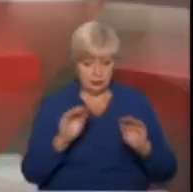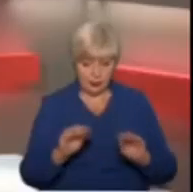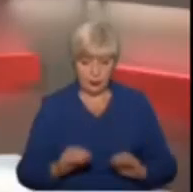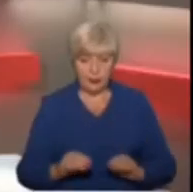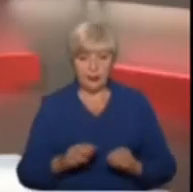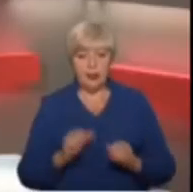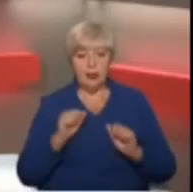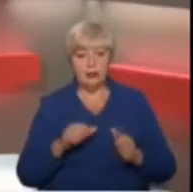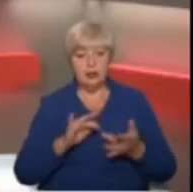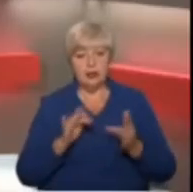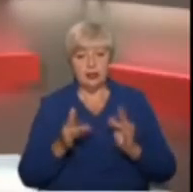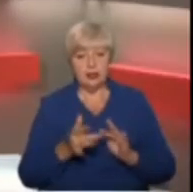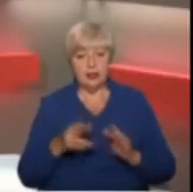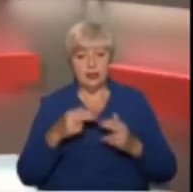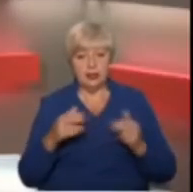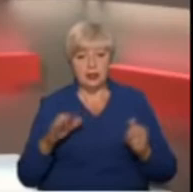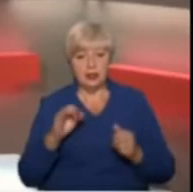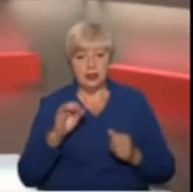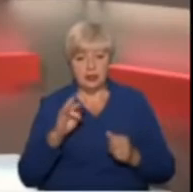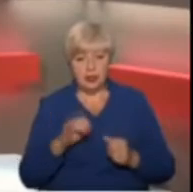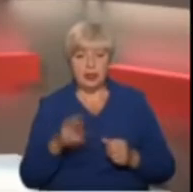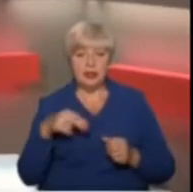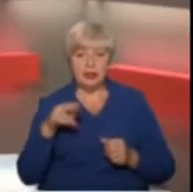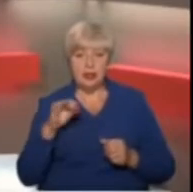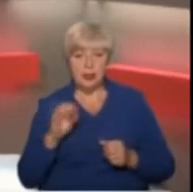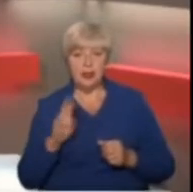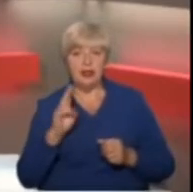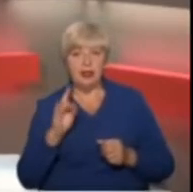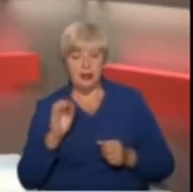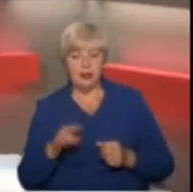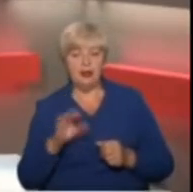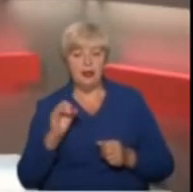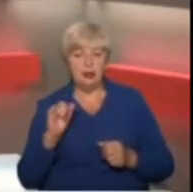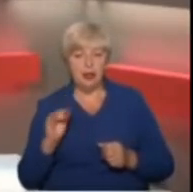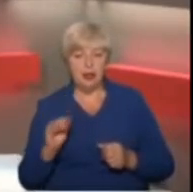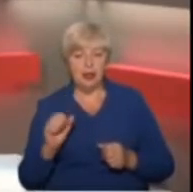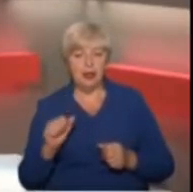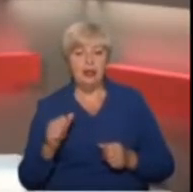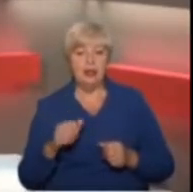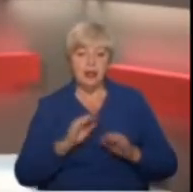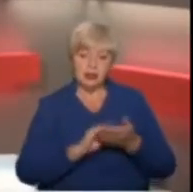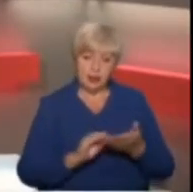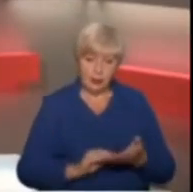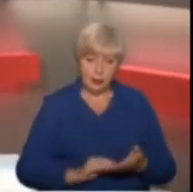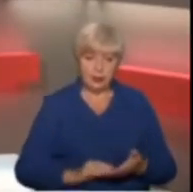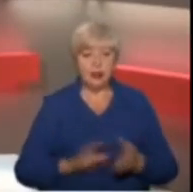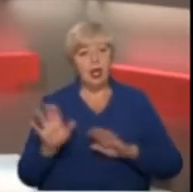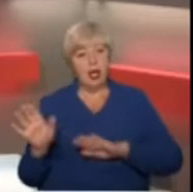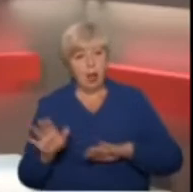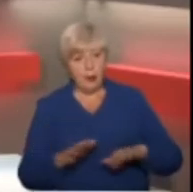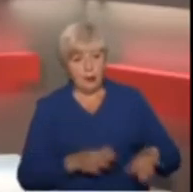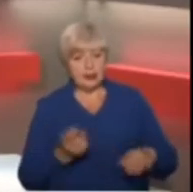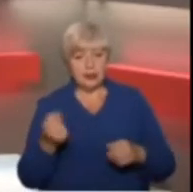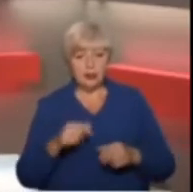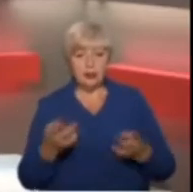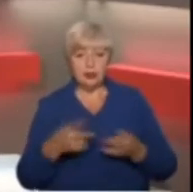на сайті dniprosmart.dp.ua. Заповнити анкету можна за 20 хвилин, але після того, як ми заповнили анкету, треба